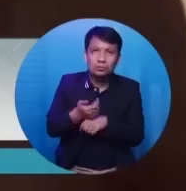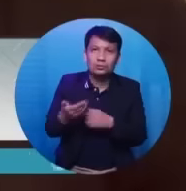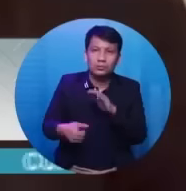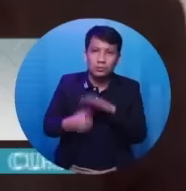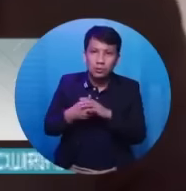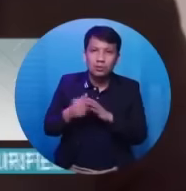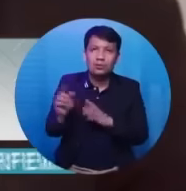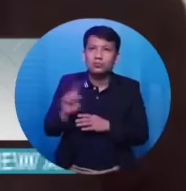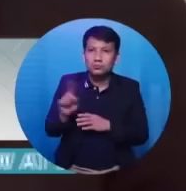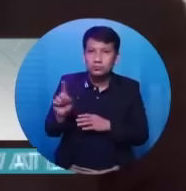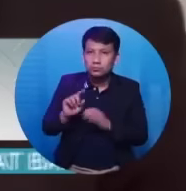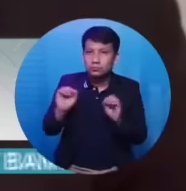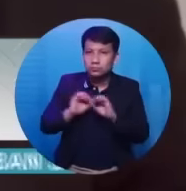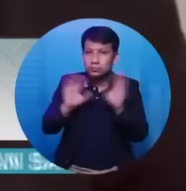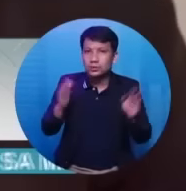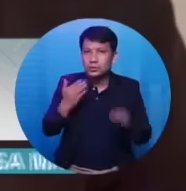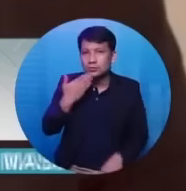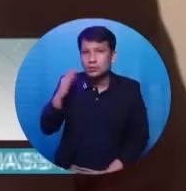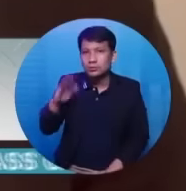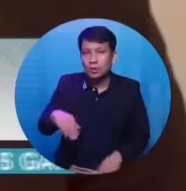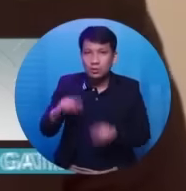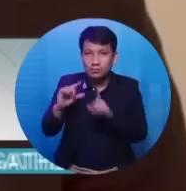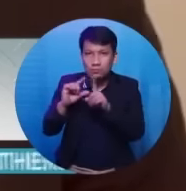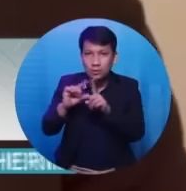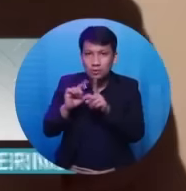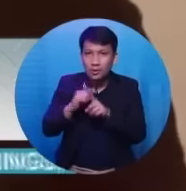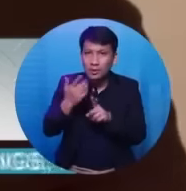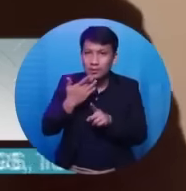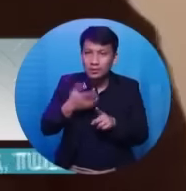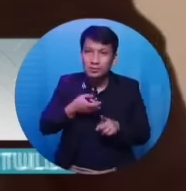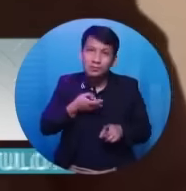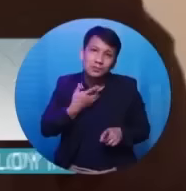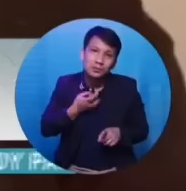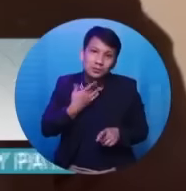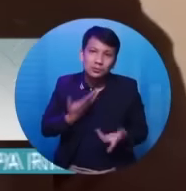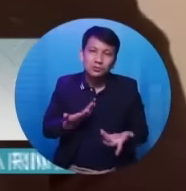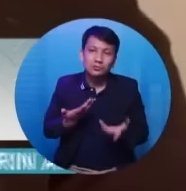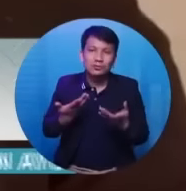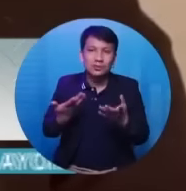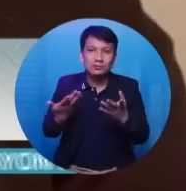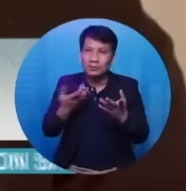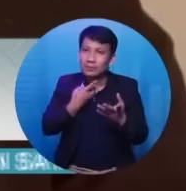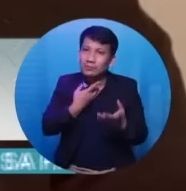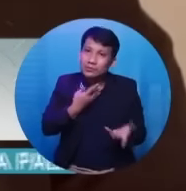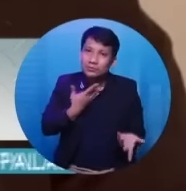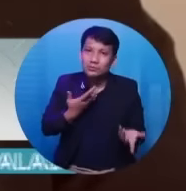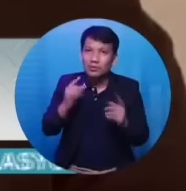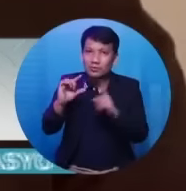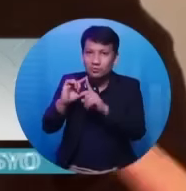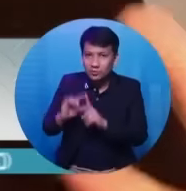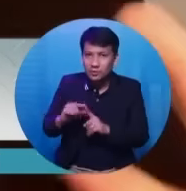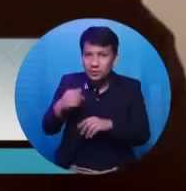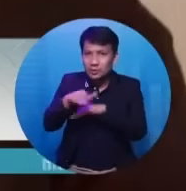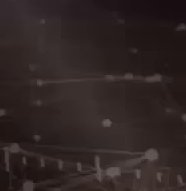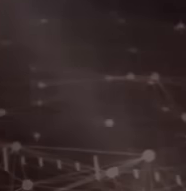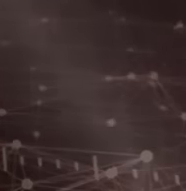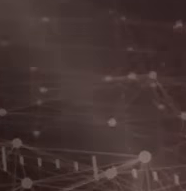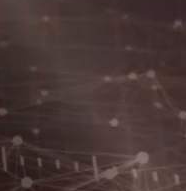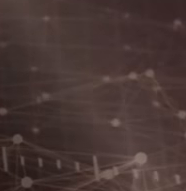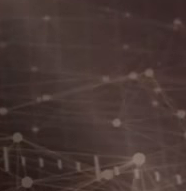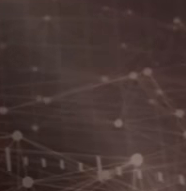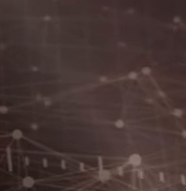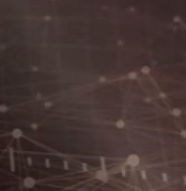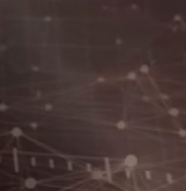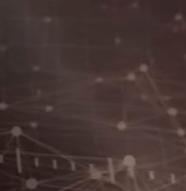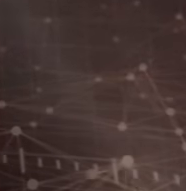sumabot na sa sobrang bastos na ng mga sinasabi niya, Sir Raffy. Hindi nga ako nakapag, nang maayos kasi, syempre, kailangan kong mag-workout kasi